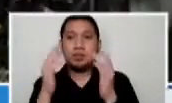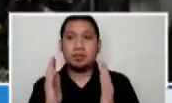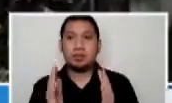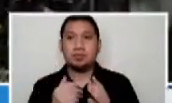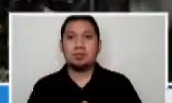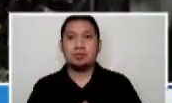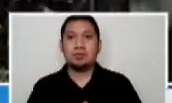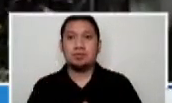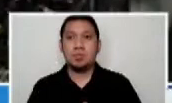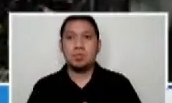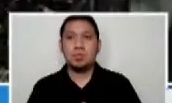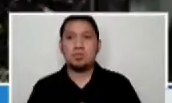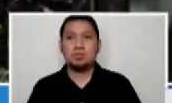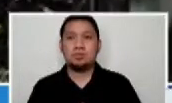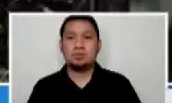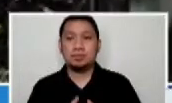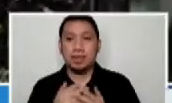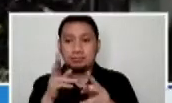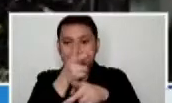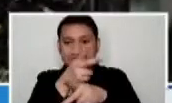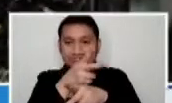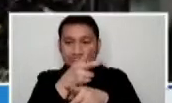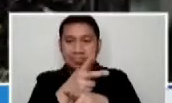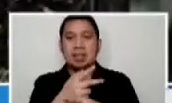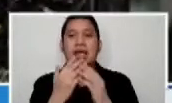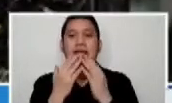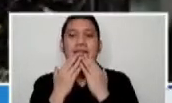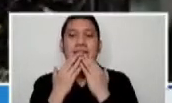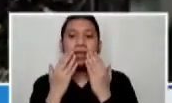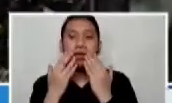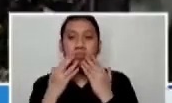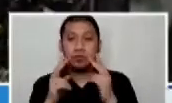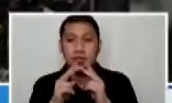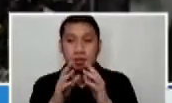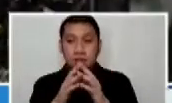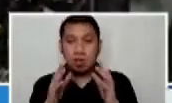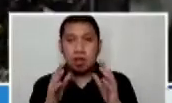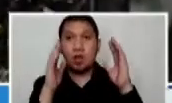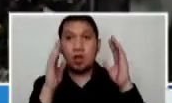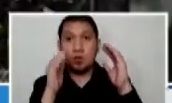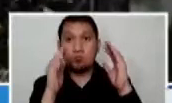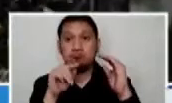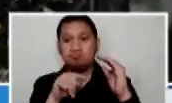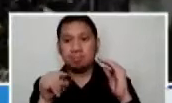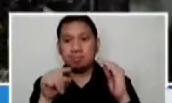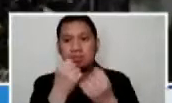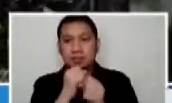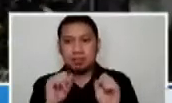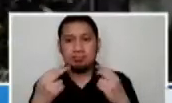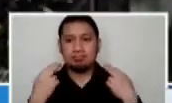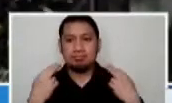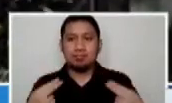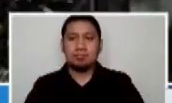ngayon, no? Nagsasalo ang komunidad, bawat komunidad, para magsagawa, magsaya, iba-iba